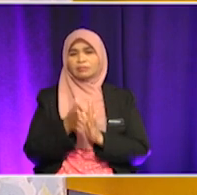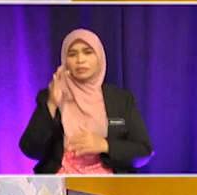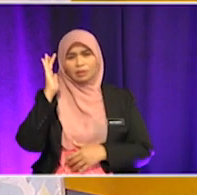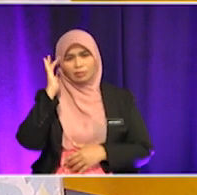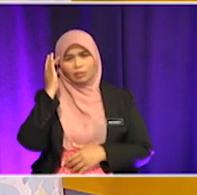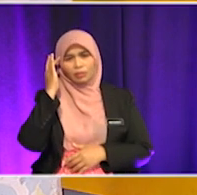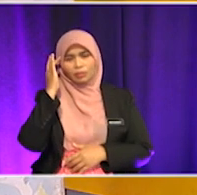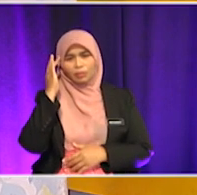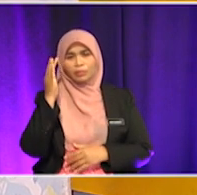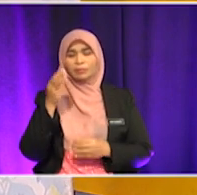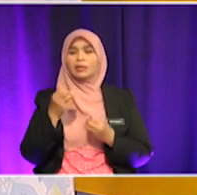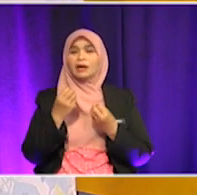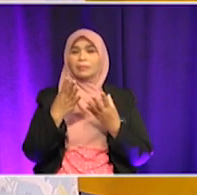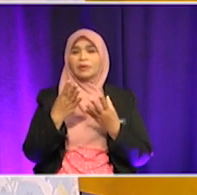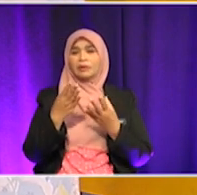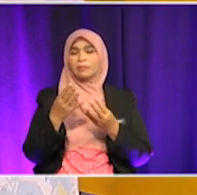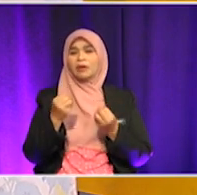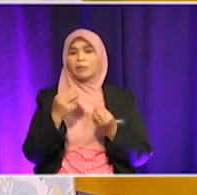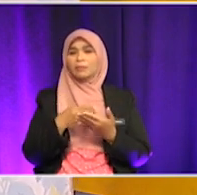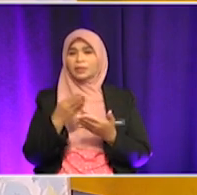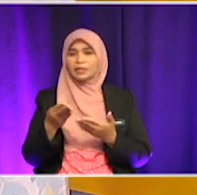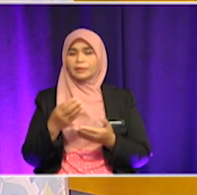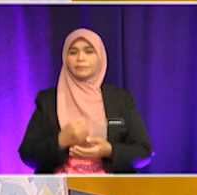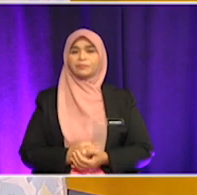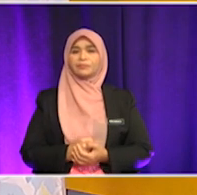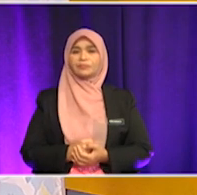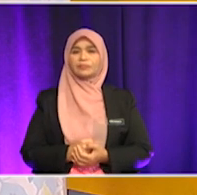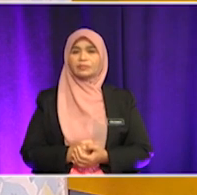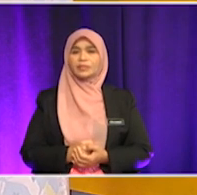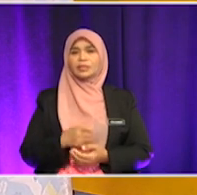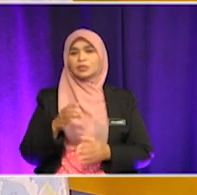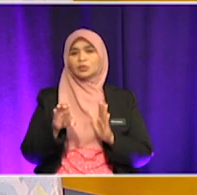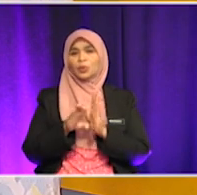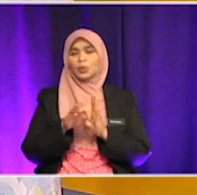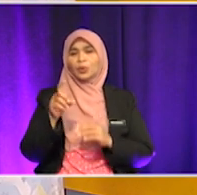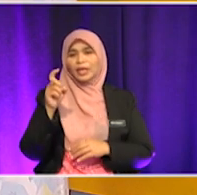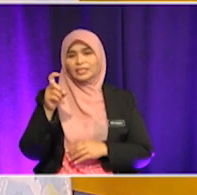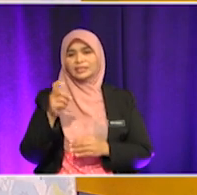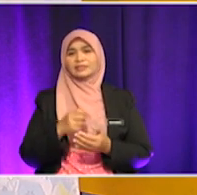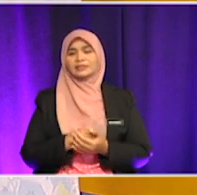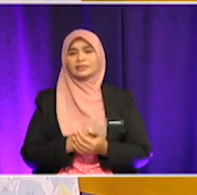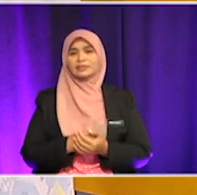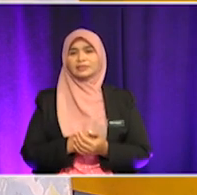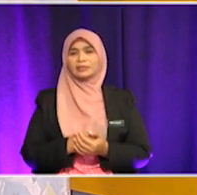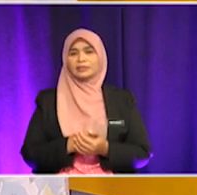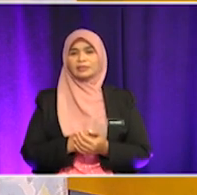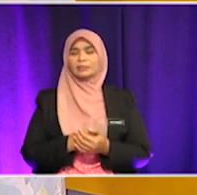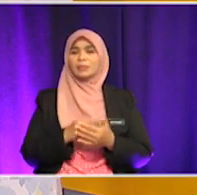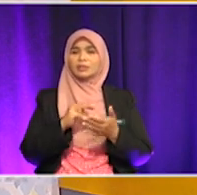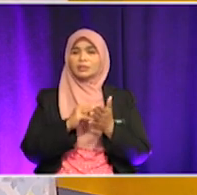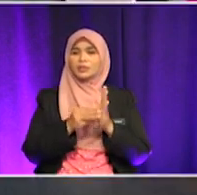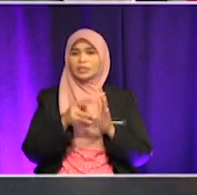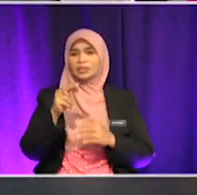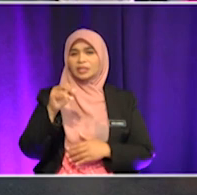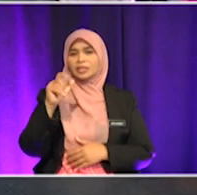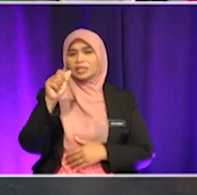bajunya nak beli berapa helai. Jadi kita akan letakkan sebagai X. Itu X tu maksudnya ANU lah, nilai yang akan sentiasa berubah. Dan juga